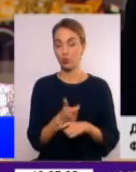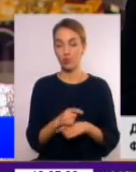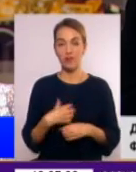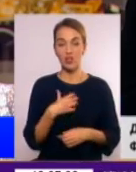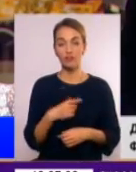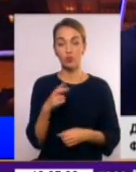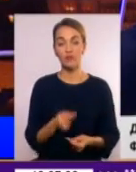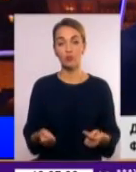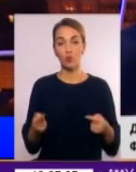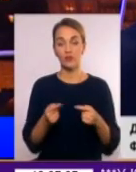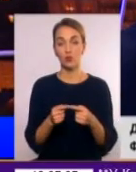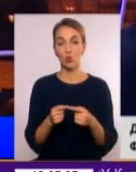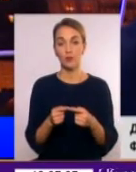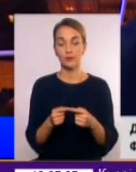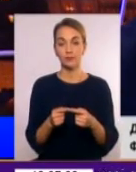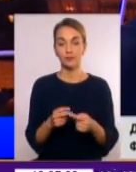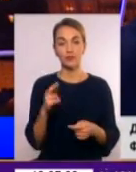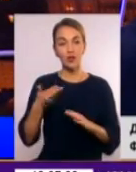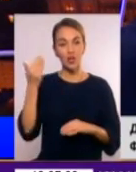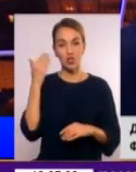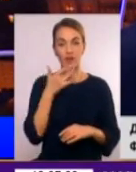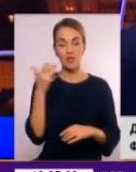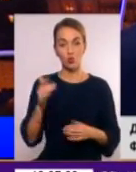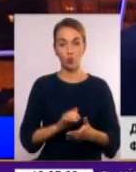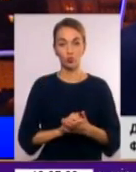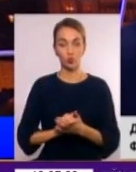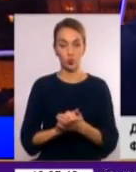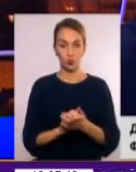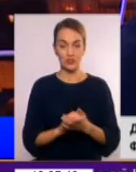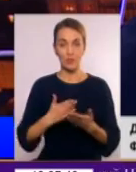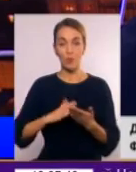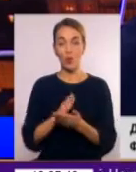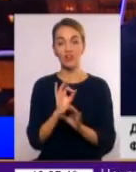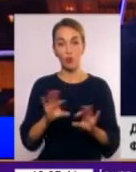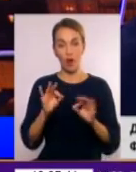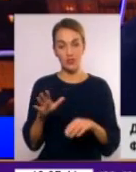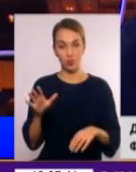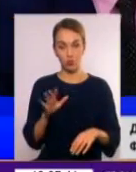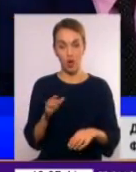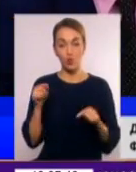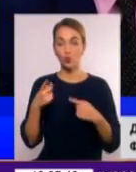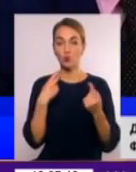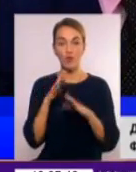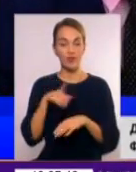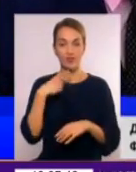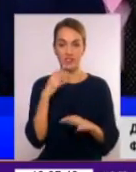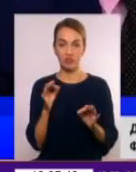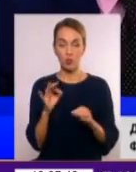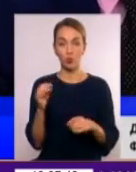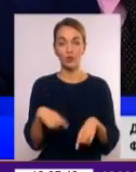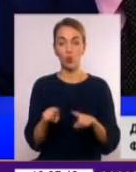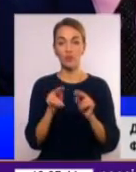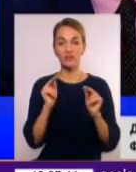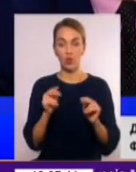щоб відповідно їх, як раніше в Радянському Союзі там політінформація була, да, тут мова не йде, звичайно, про таку